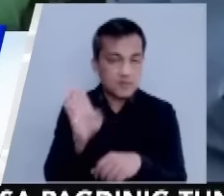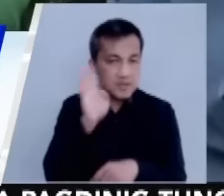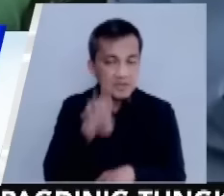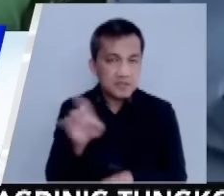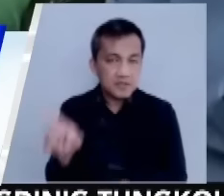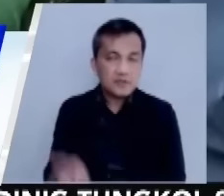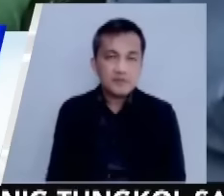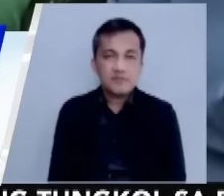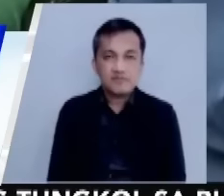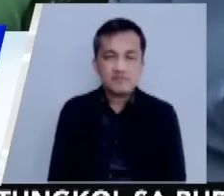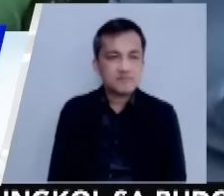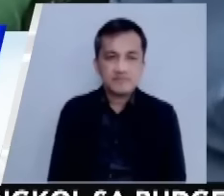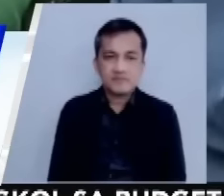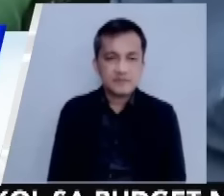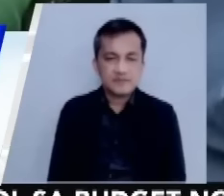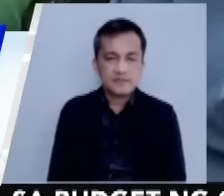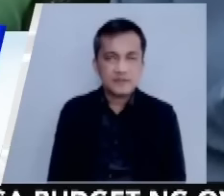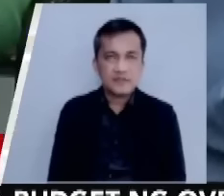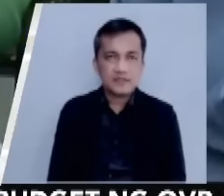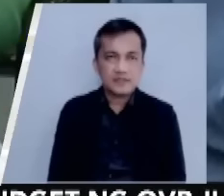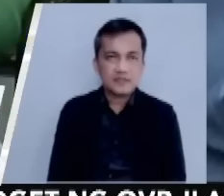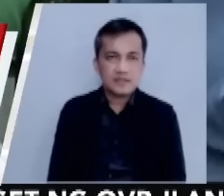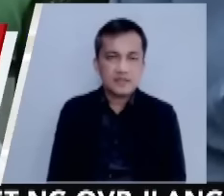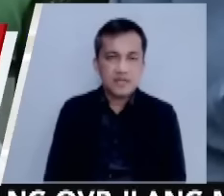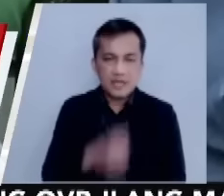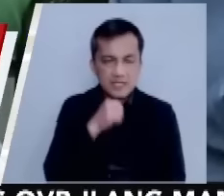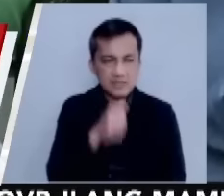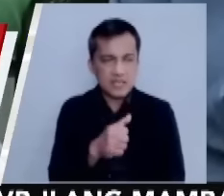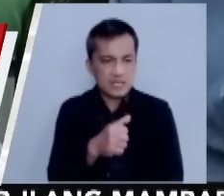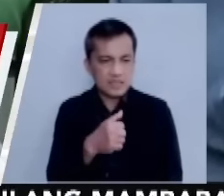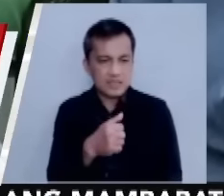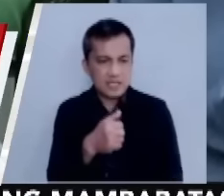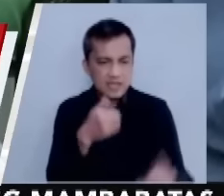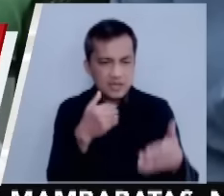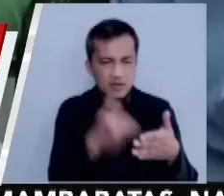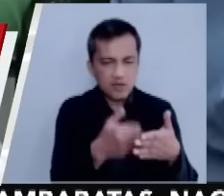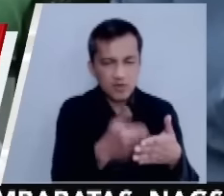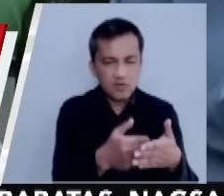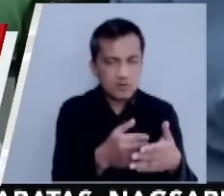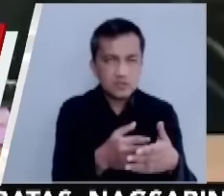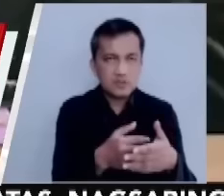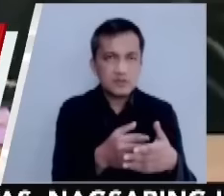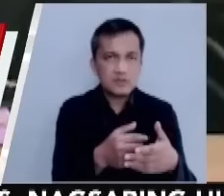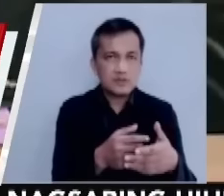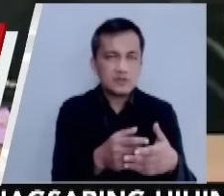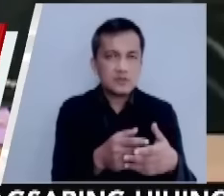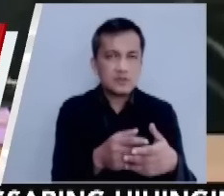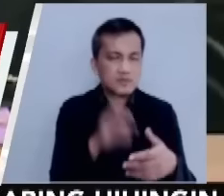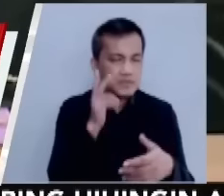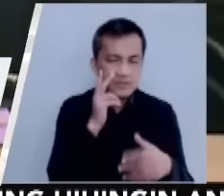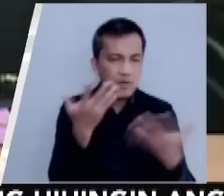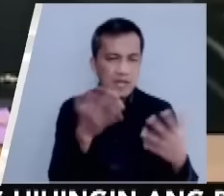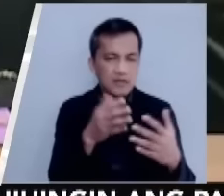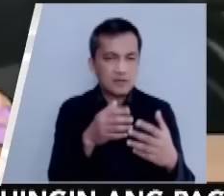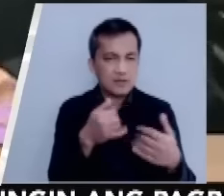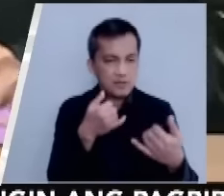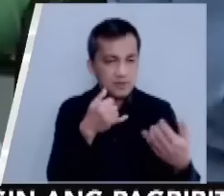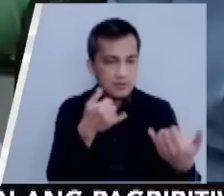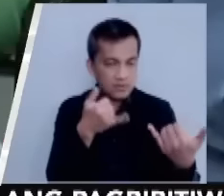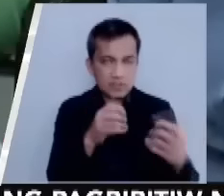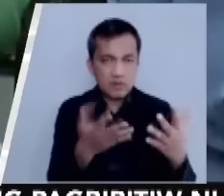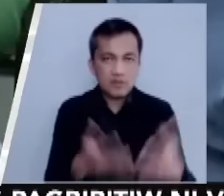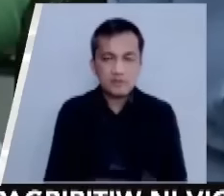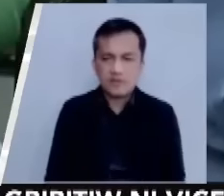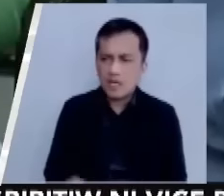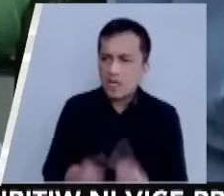not very close with the former President Duterte and I don't have contact with him. Paano niyo nakilala si dating presidente?